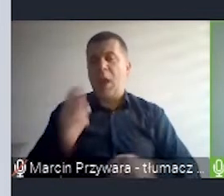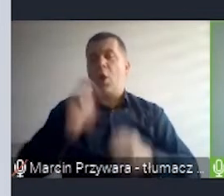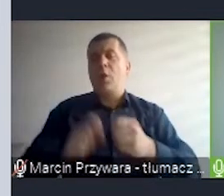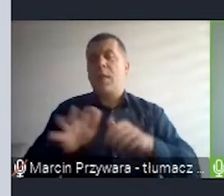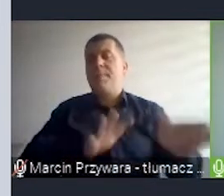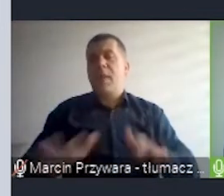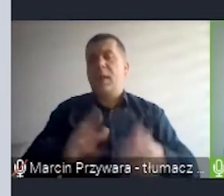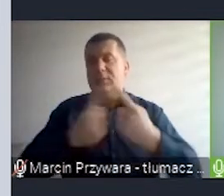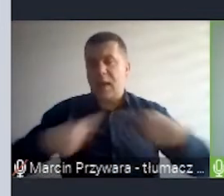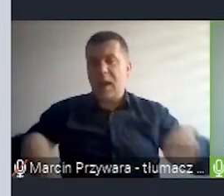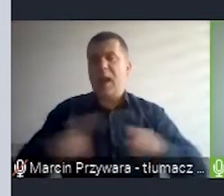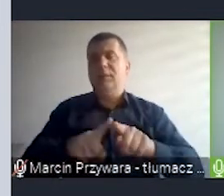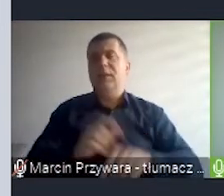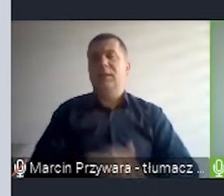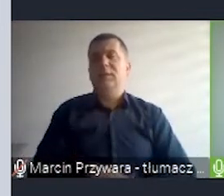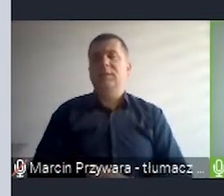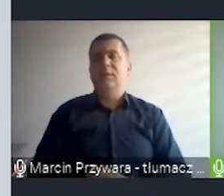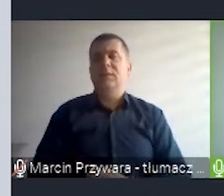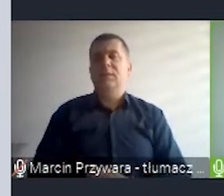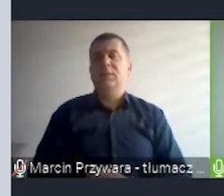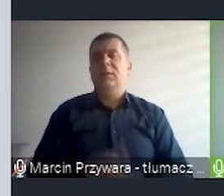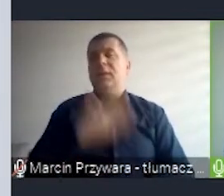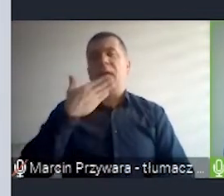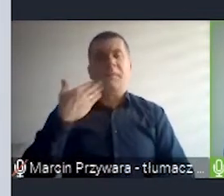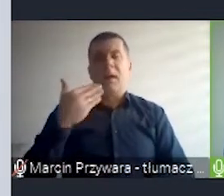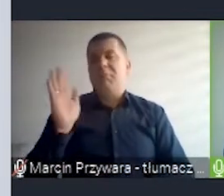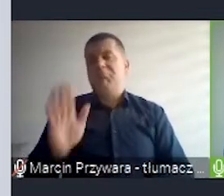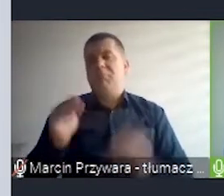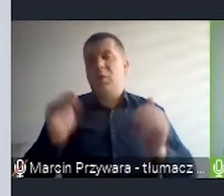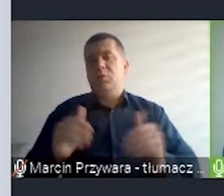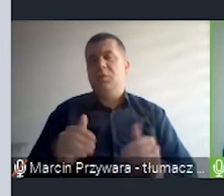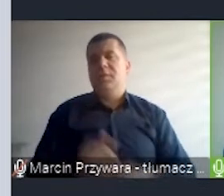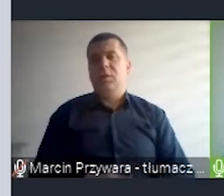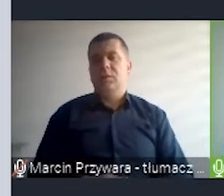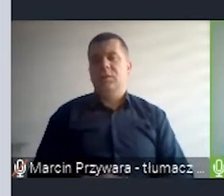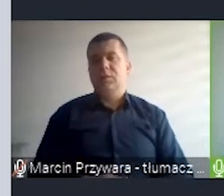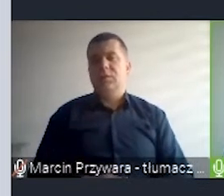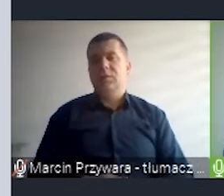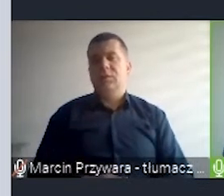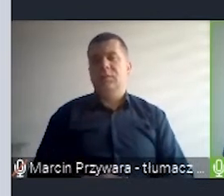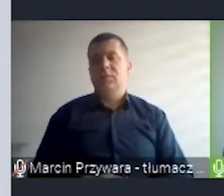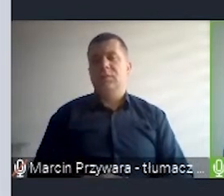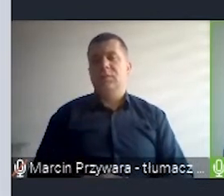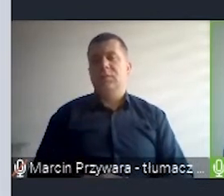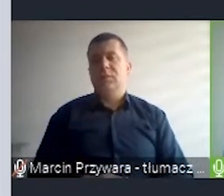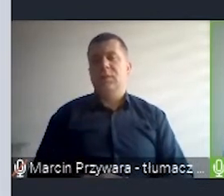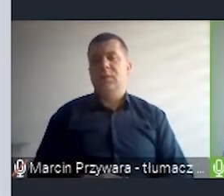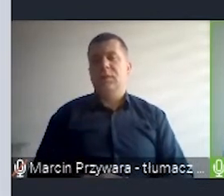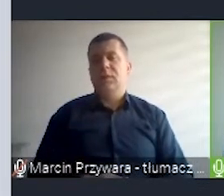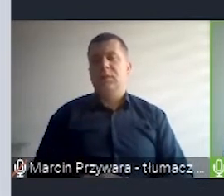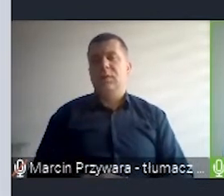miejscu realizacji no nie mają możliwości odbywać się. W związku z